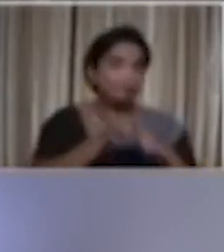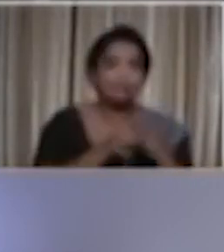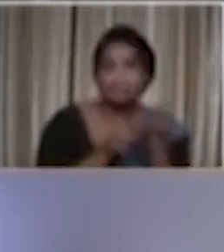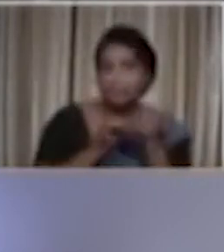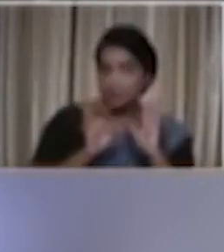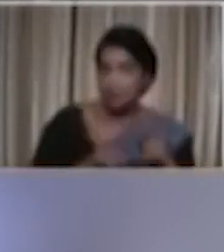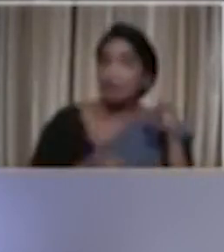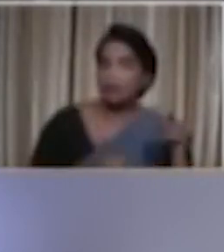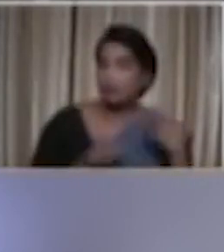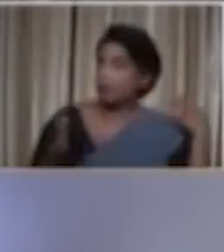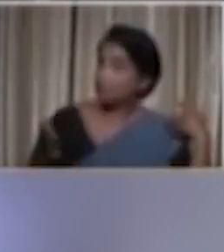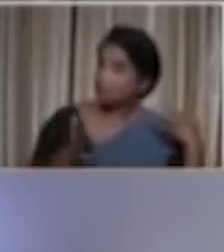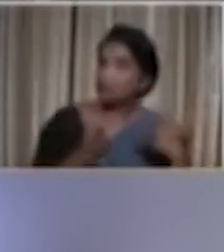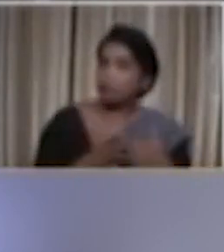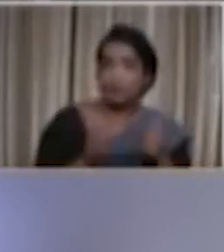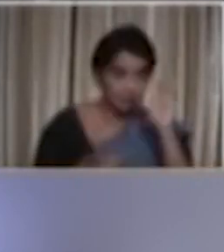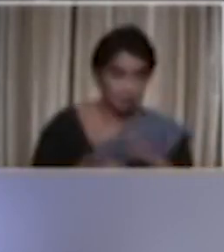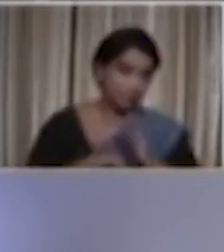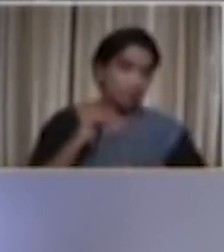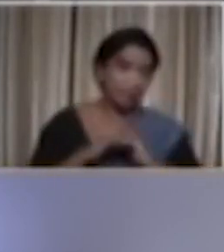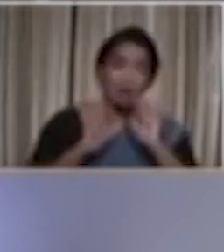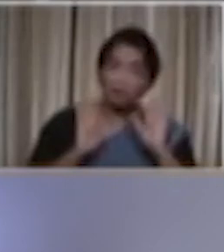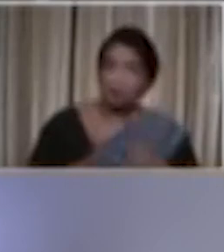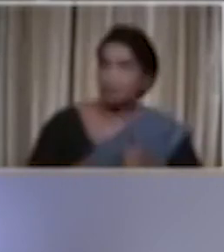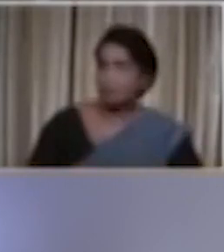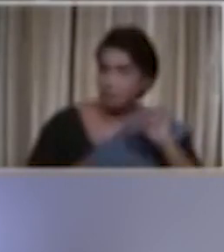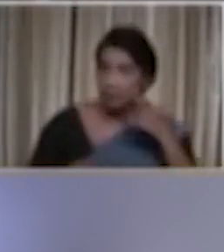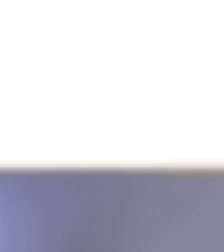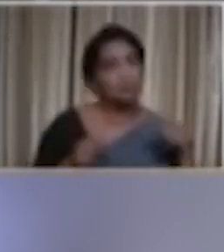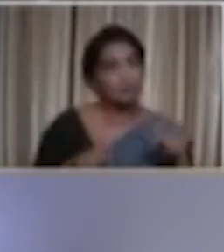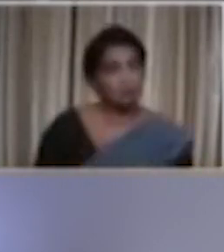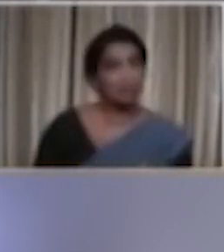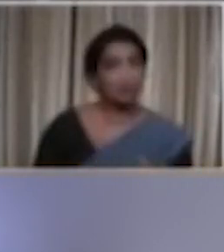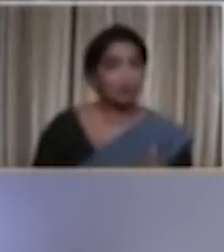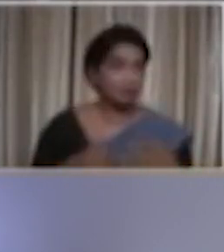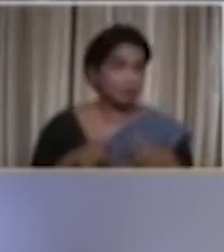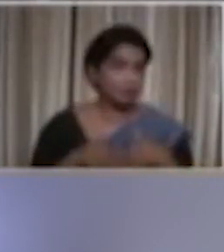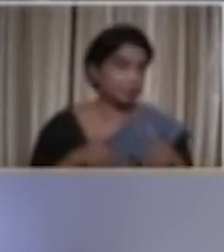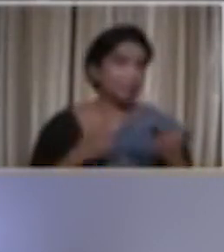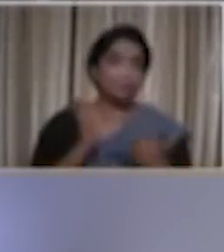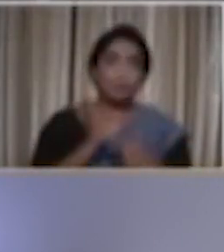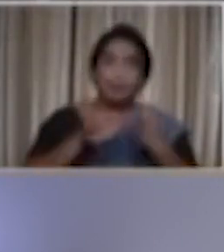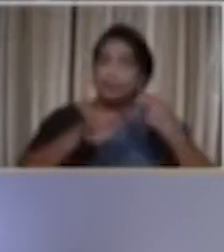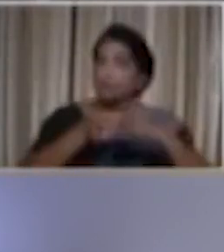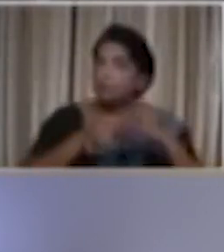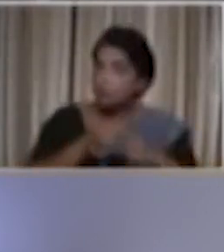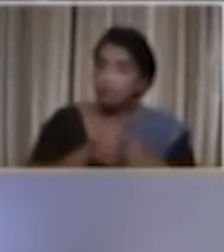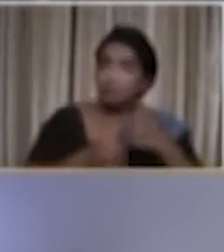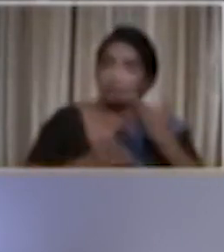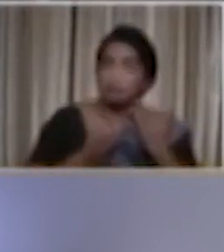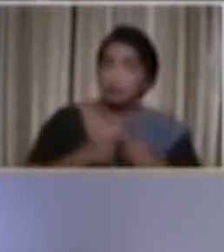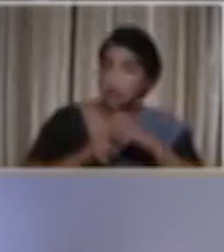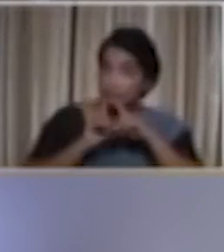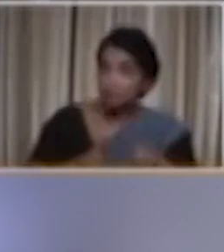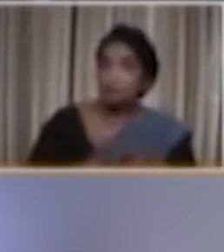කරේ. ඒක තමයි දීර්ඝ කාලයක් පාවිච්චි කරපු ක්‍රමවේදය. නමුත් අවාසනාවට ගරු කතානායකතුමනි මේ වන විට අපි ටෙන්ඩර් කොපමණ ඉදිරිපත් කරත් ඒ